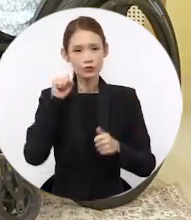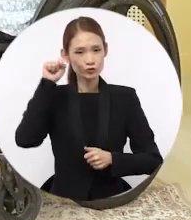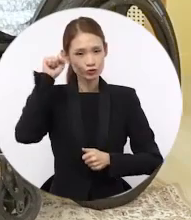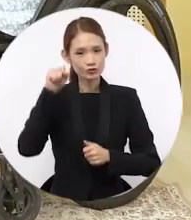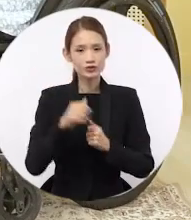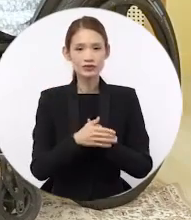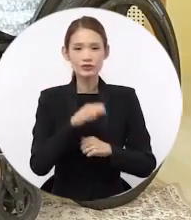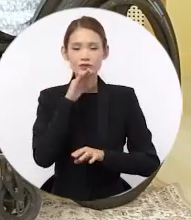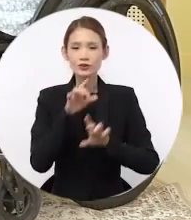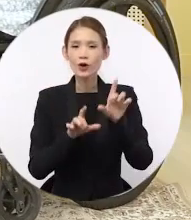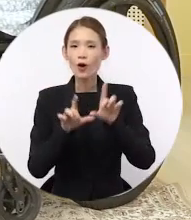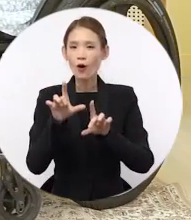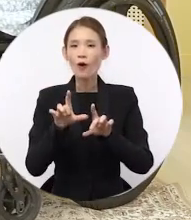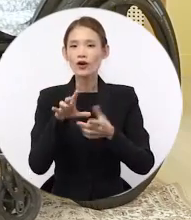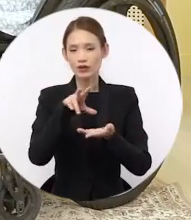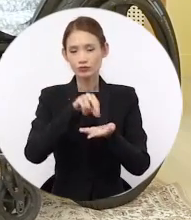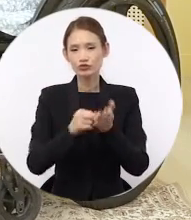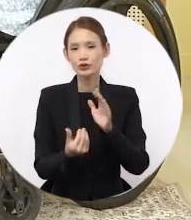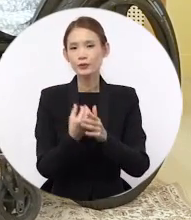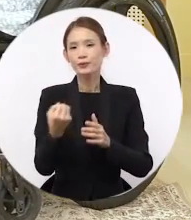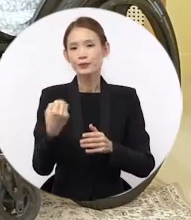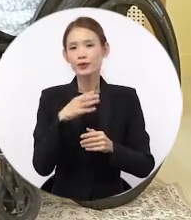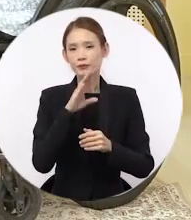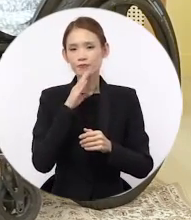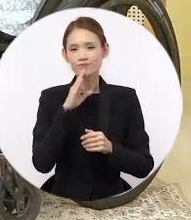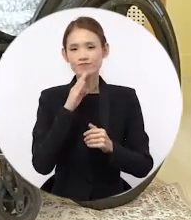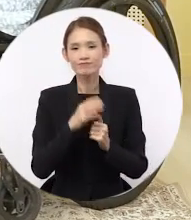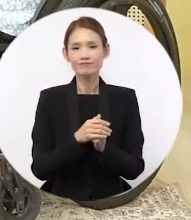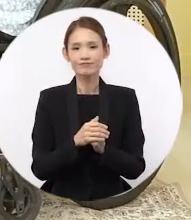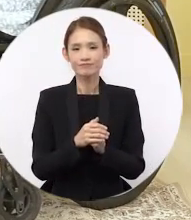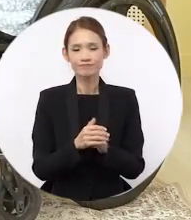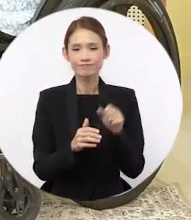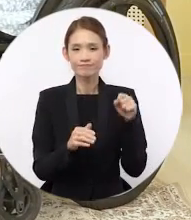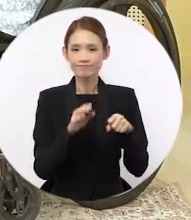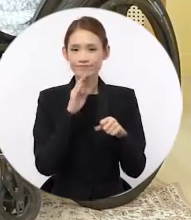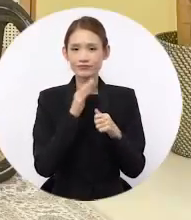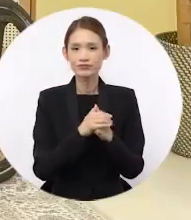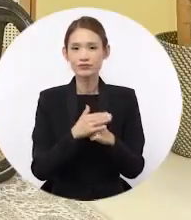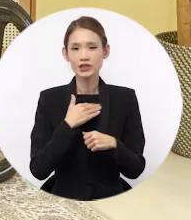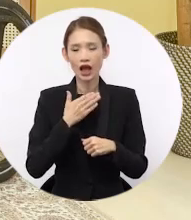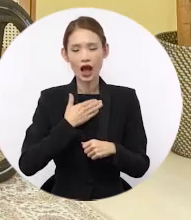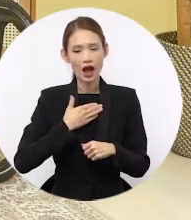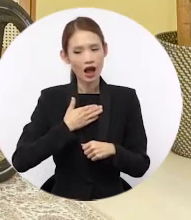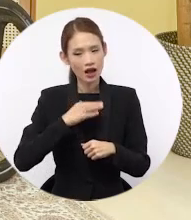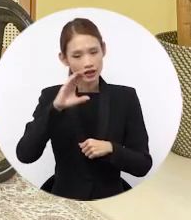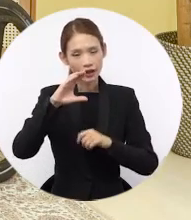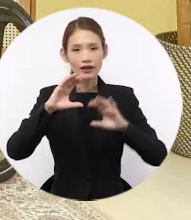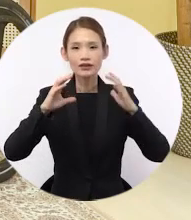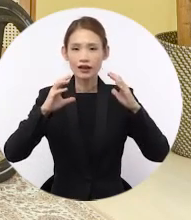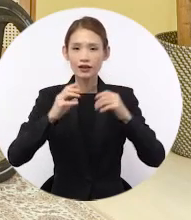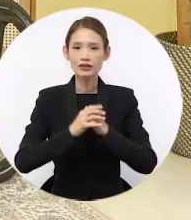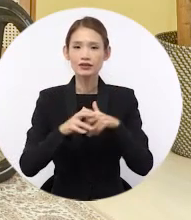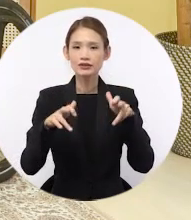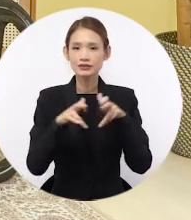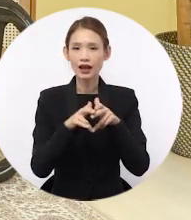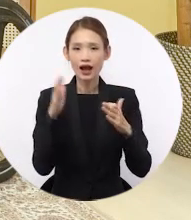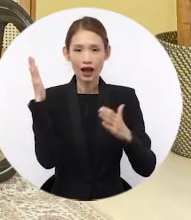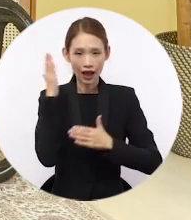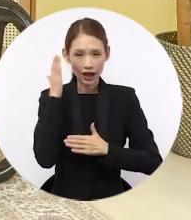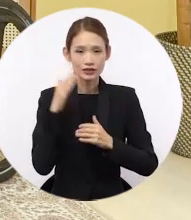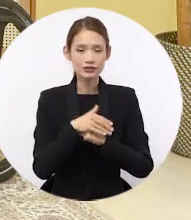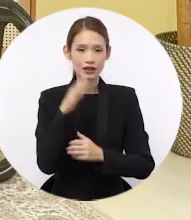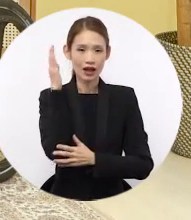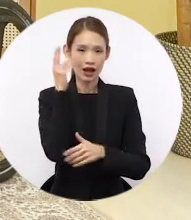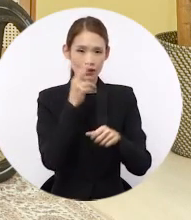주장해서 굉장히 좀 현실적인 문제를 좀 짚어주신 것 같아요. 맞아요. 좀 그런 문제가 있을 수 있죠. 제가 알기로 캐나다 같은 데에서는 장애 학생